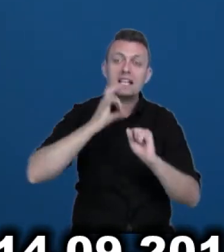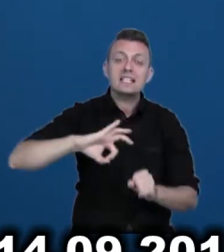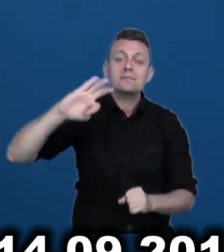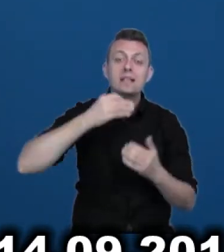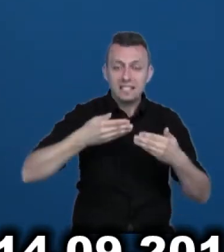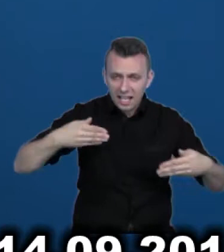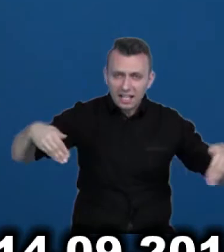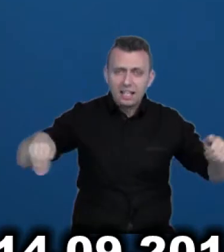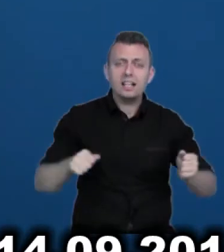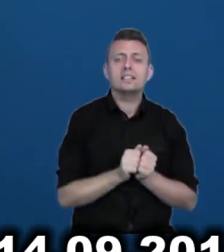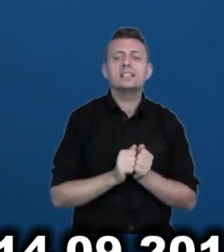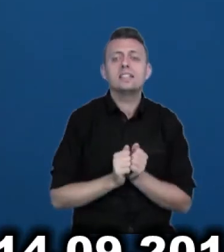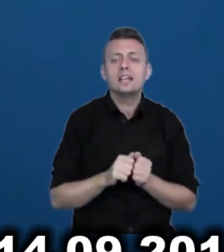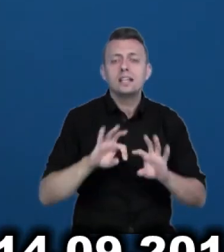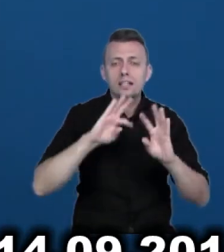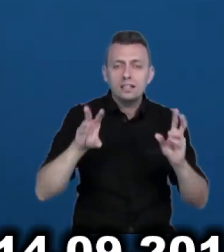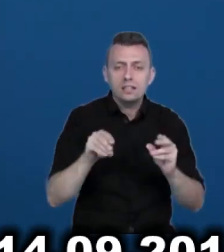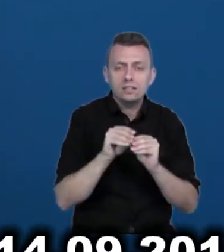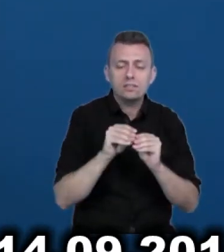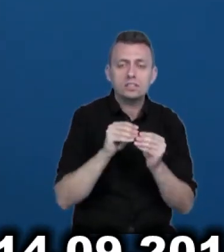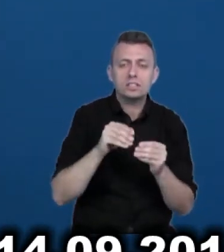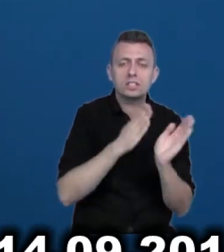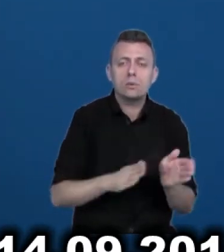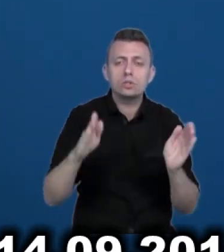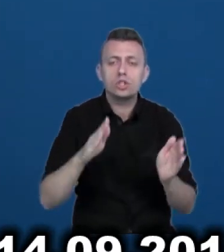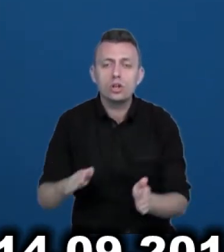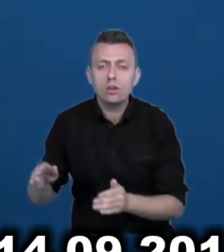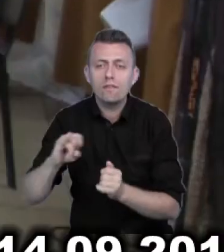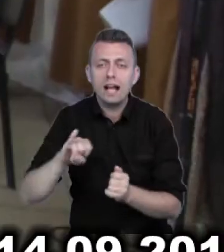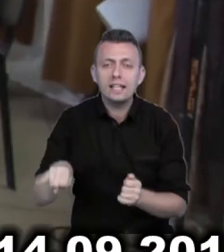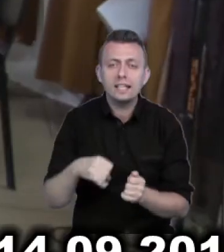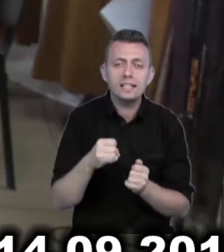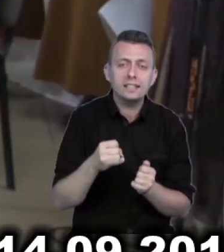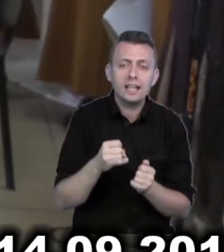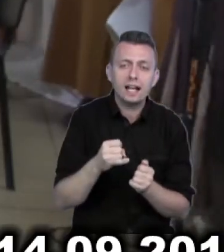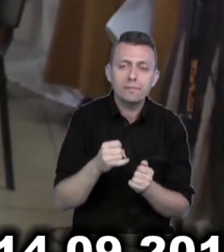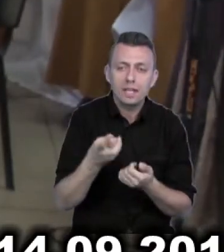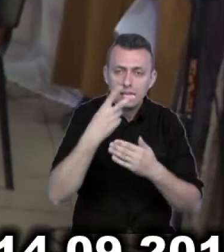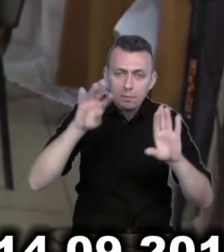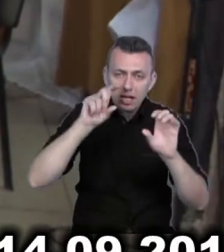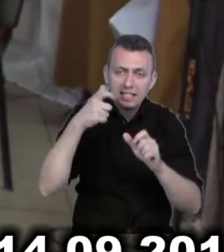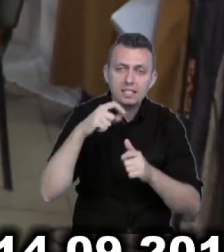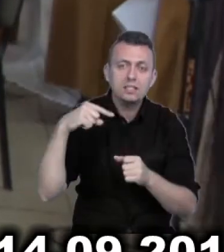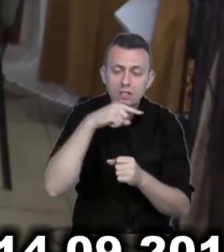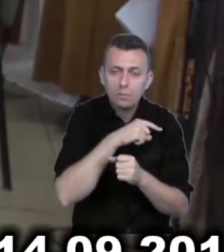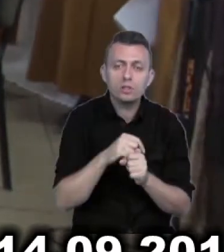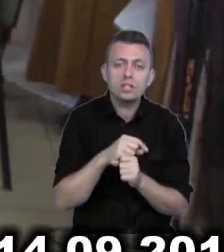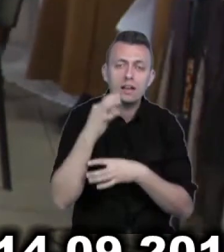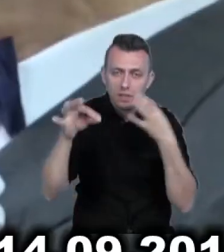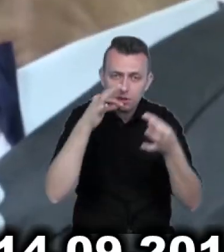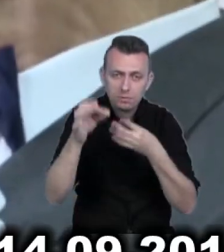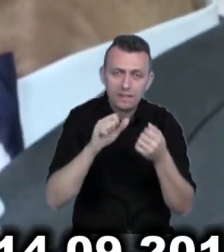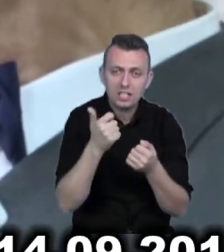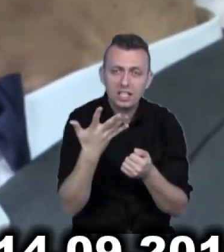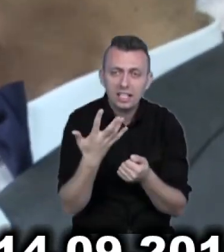Zaproszeni zostali dyrektor Miejskiego Ośrodka Pomocy Społecznej oraz mieszkańcy domu. Kilka tygodni wspólnych spotkań i niełatwej nauki śpiewu,